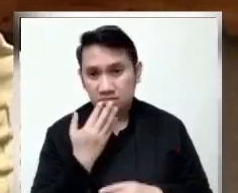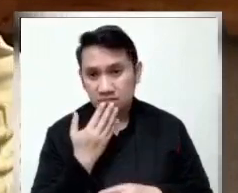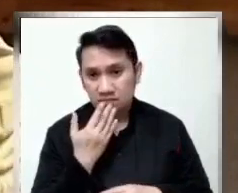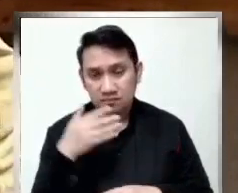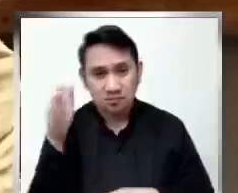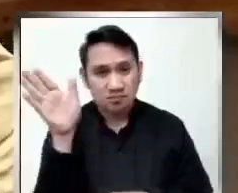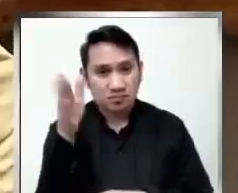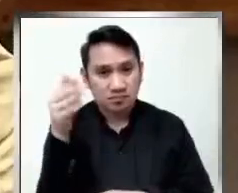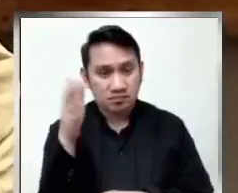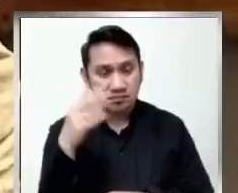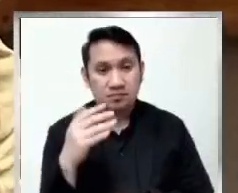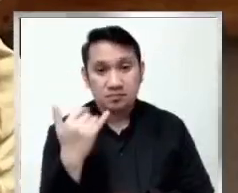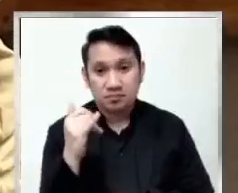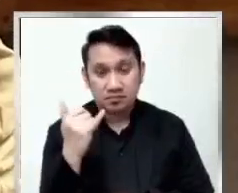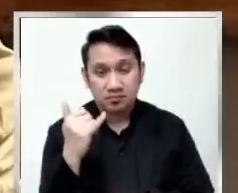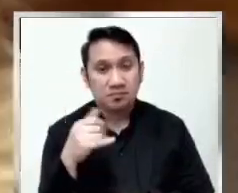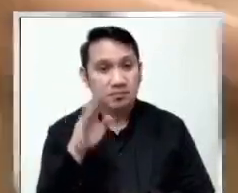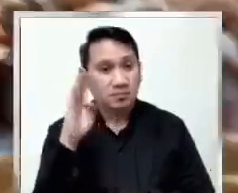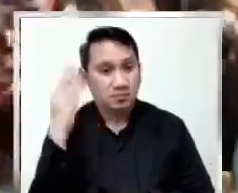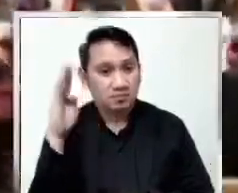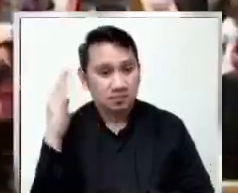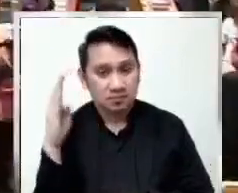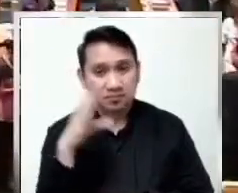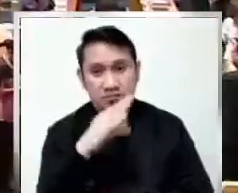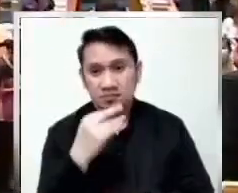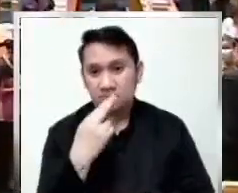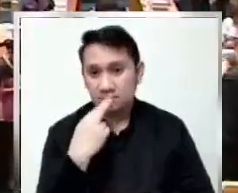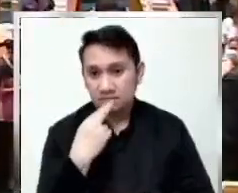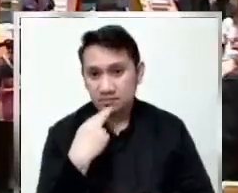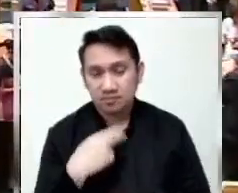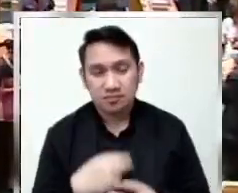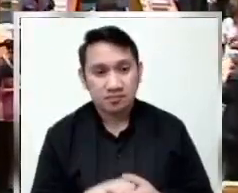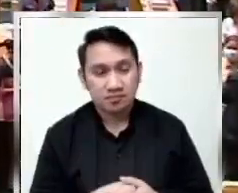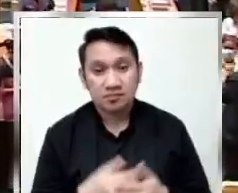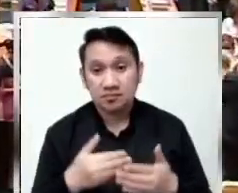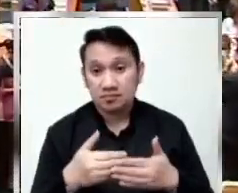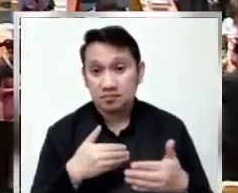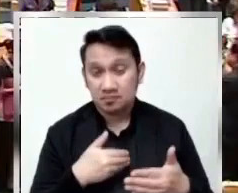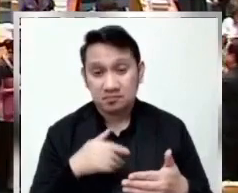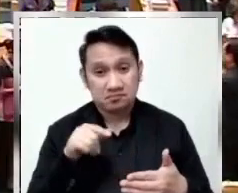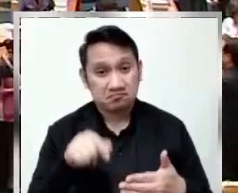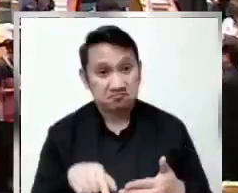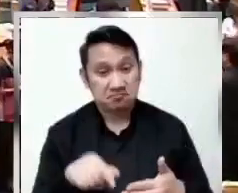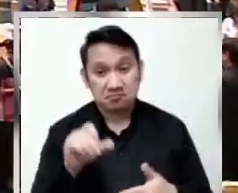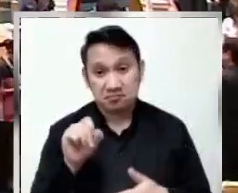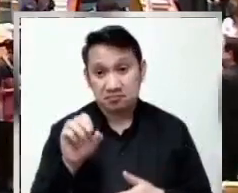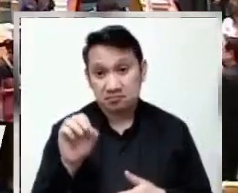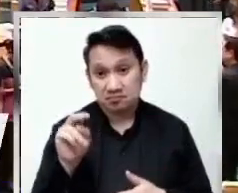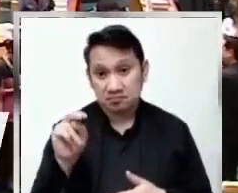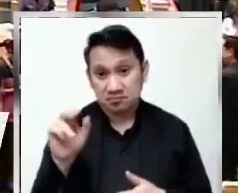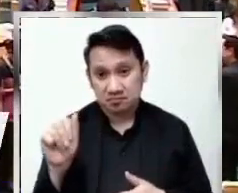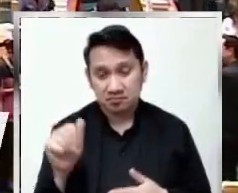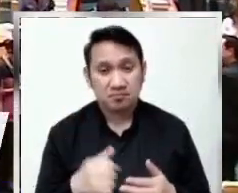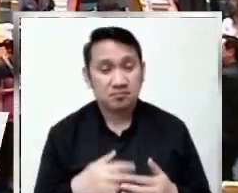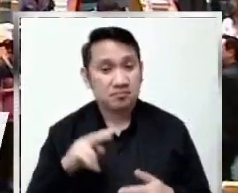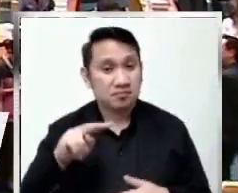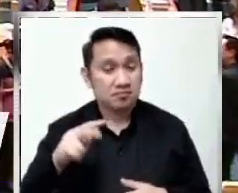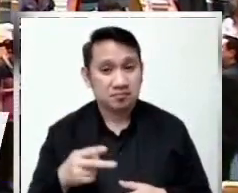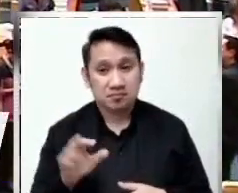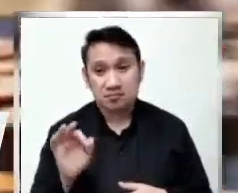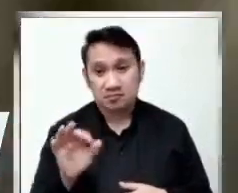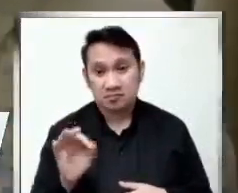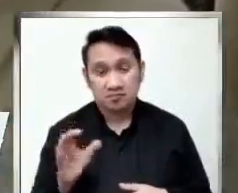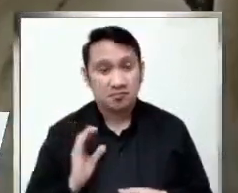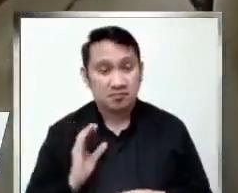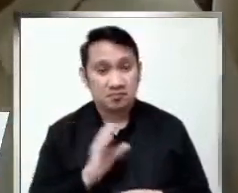Dilaw, asul, at pula. Bago ang SONA, magsisimula ang second regular session ng 19th Congress sa